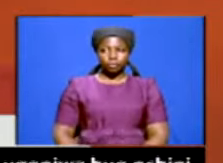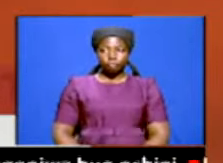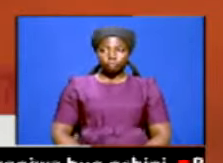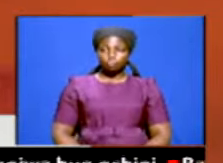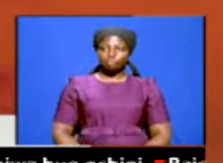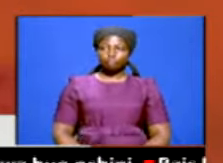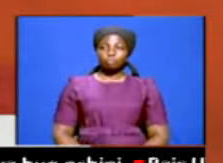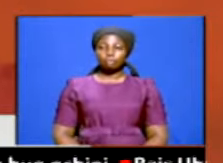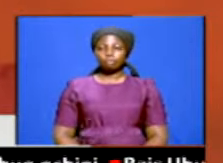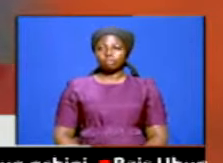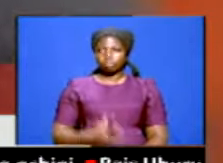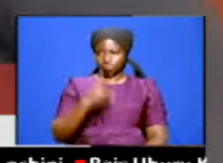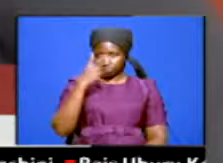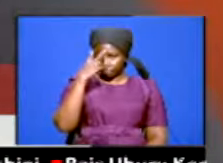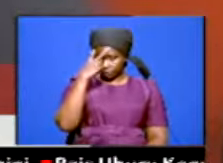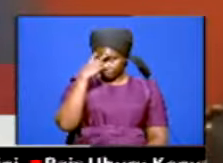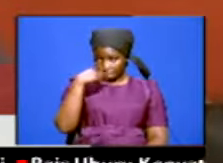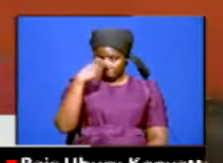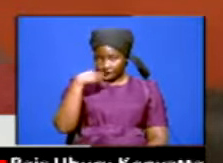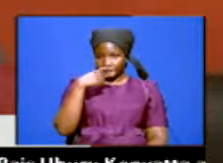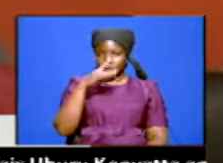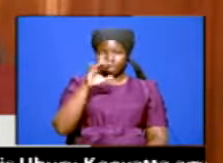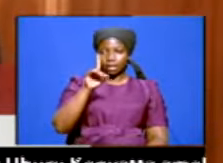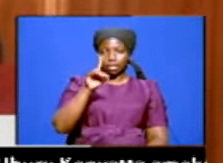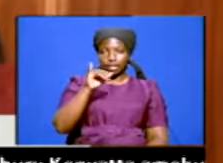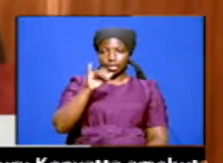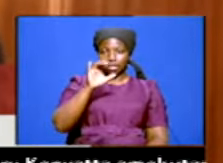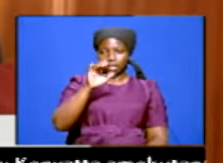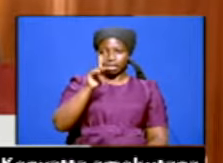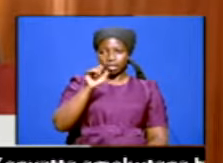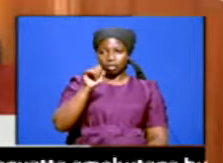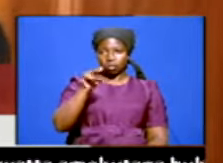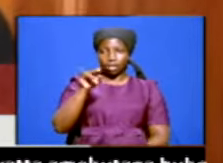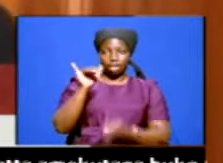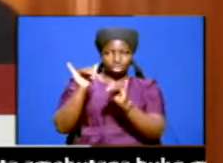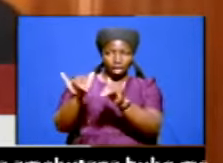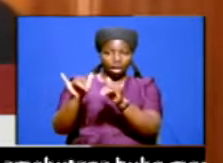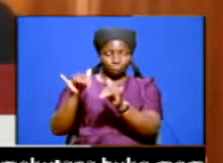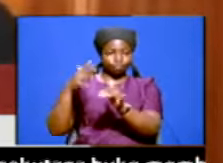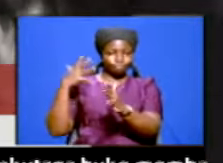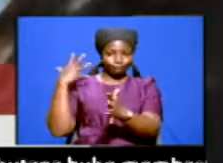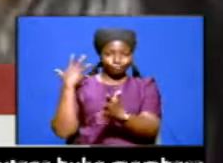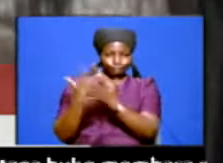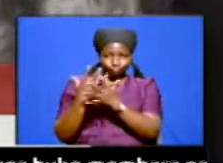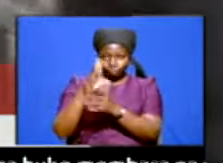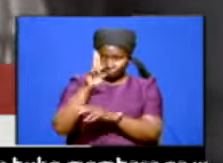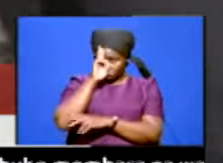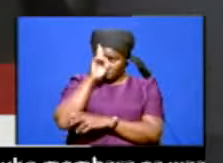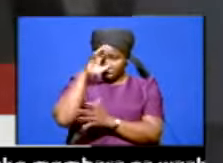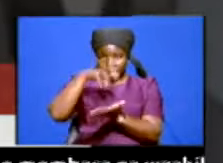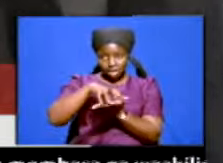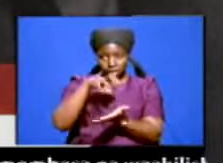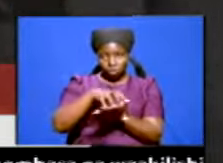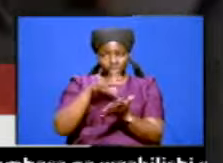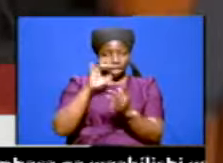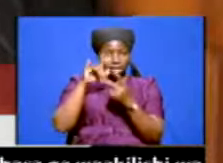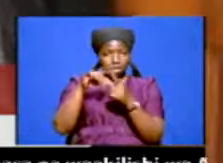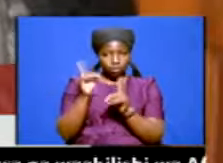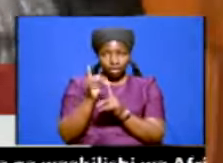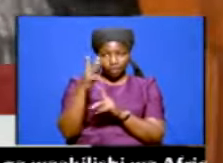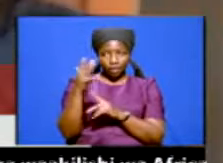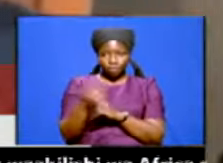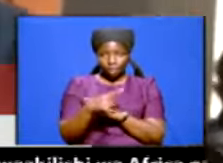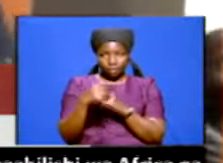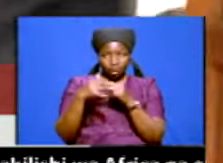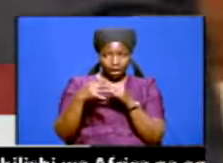Mshtakiwa Dickens Njanja Mararo atasalia kwenye korokoro za polisi hadi tarehe 5 Agosti. Kadhalika, mahakama ilisema kwamba mmoja wa